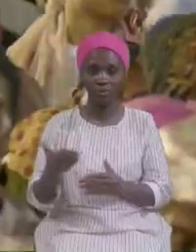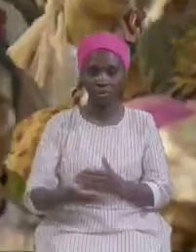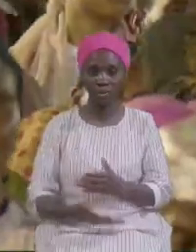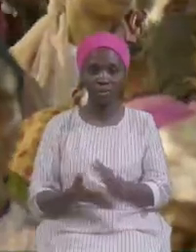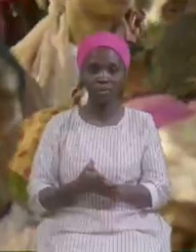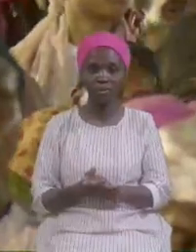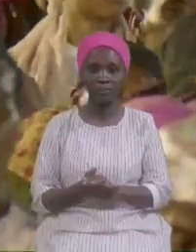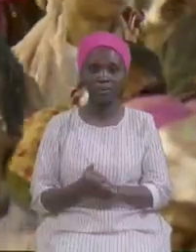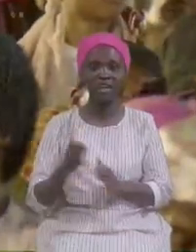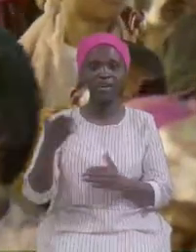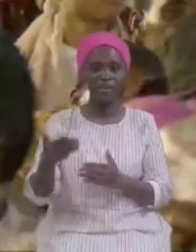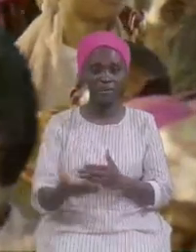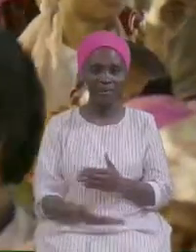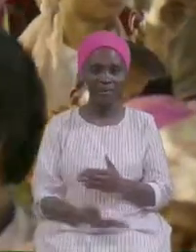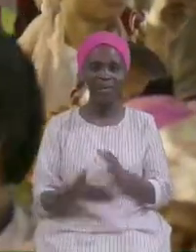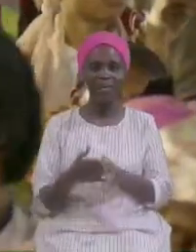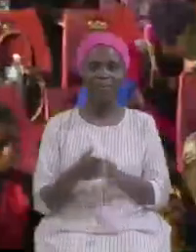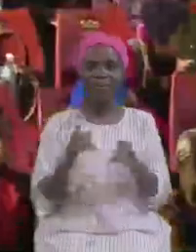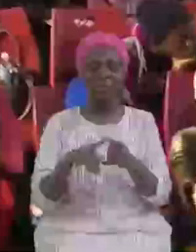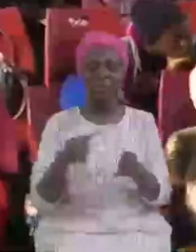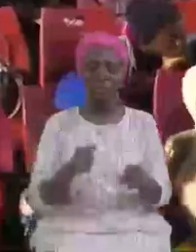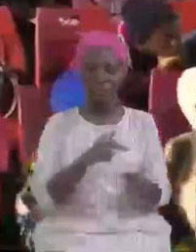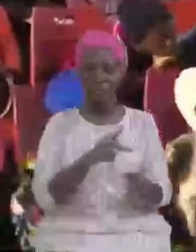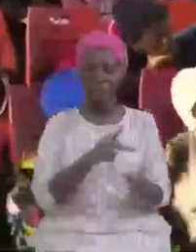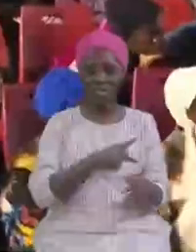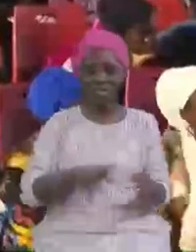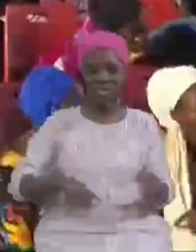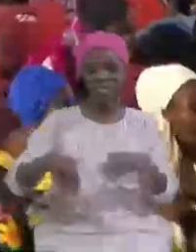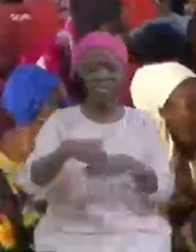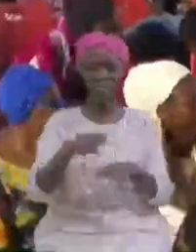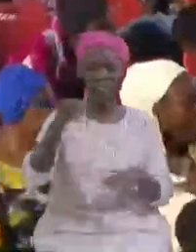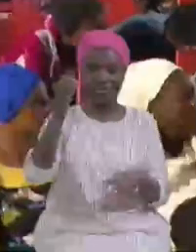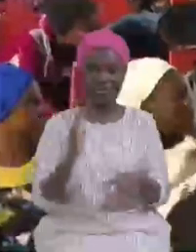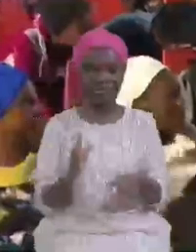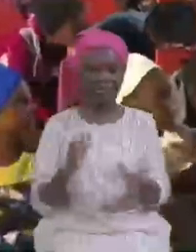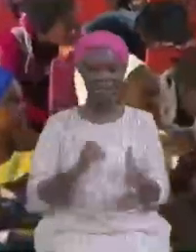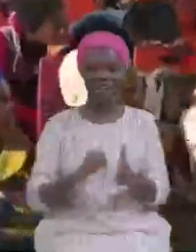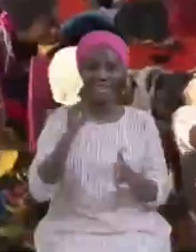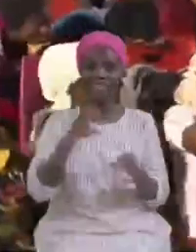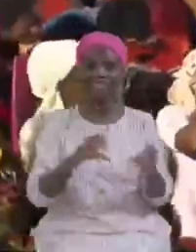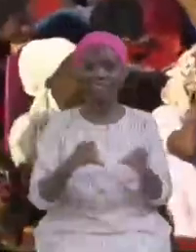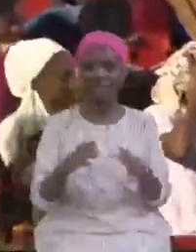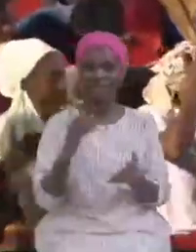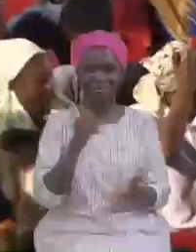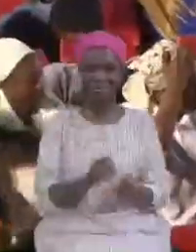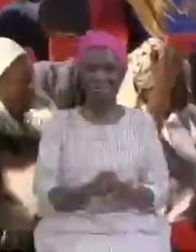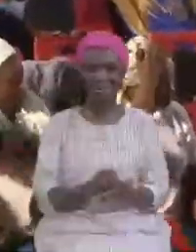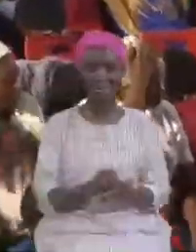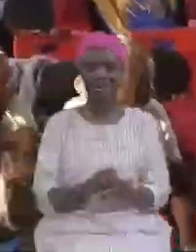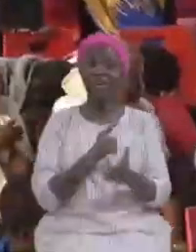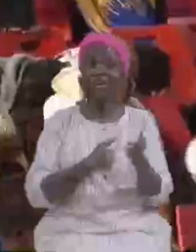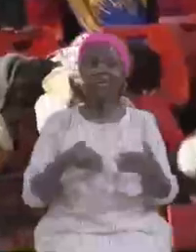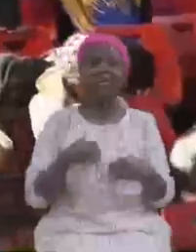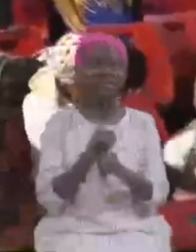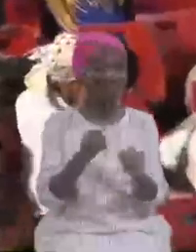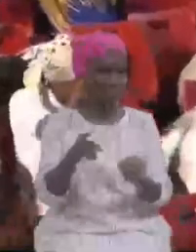levées pour qu'on puisse vous identifier. Soyez les bienvenus dans le royaume de Dieu. C'est fait. Le Seigneur